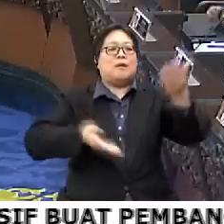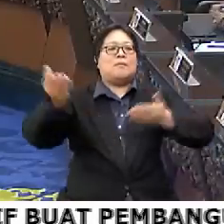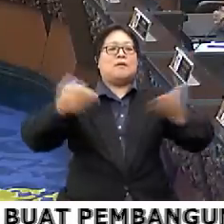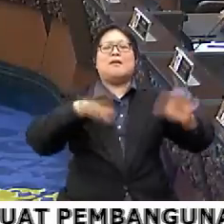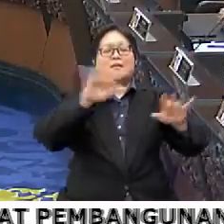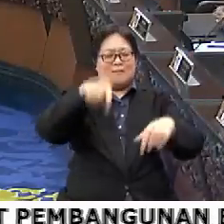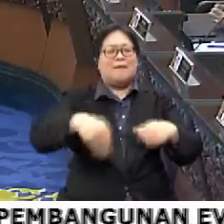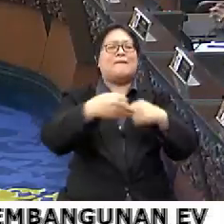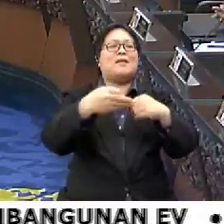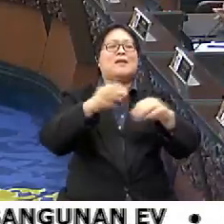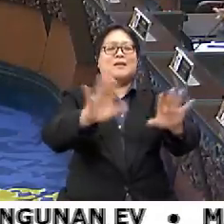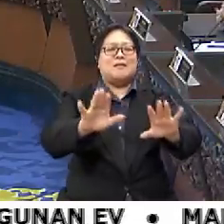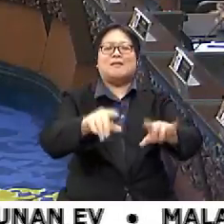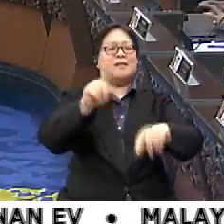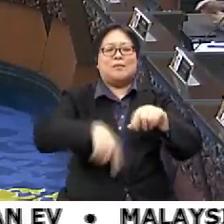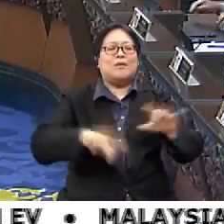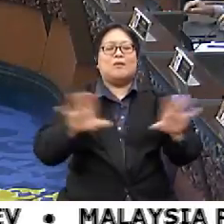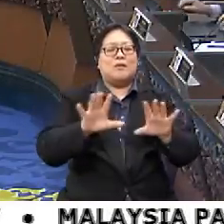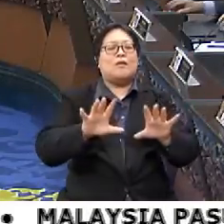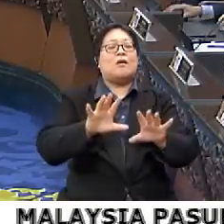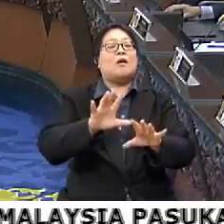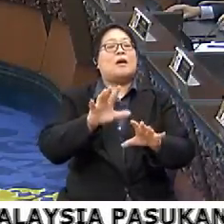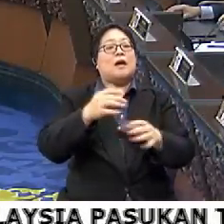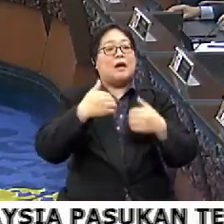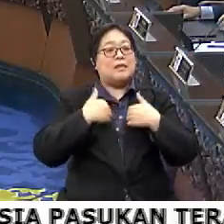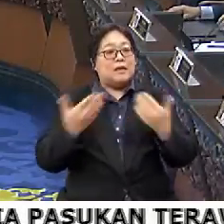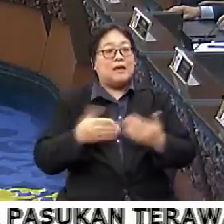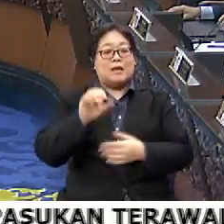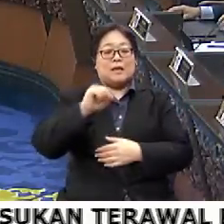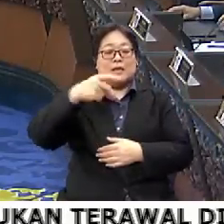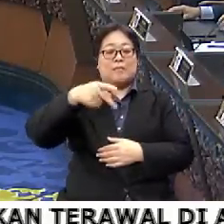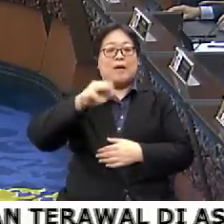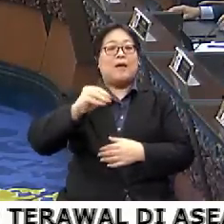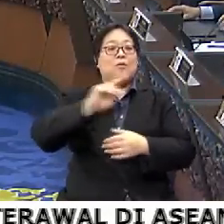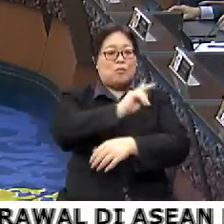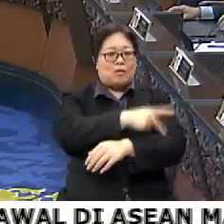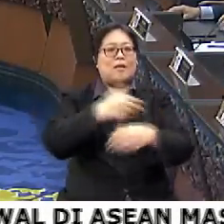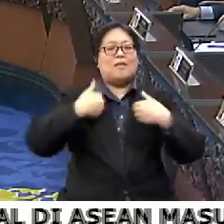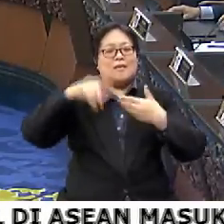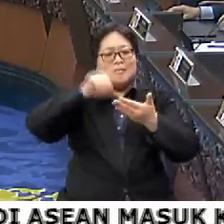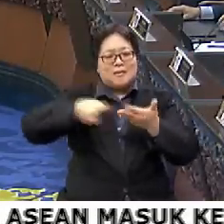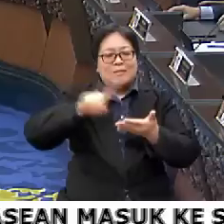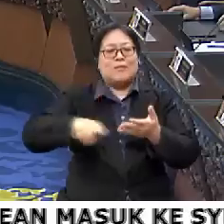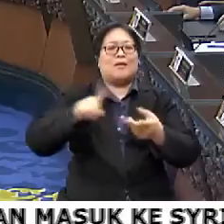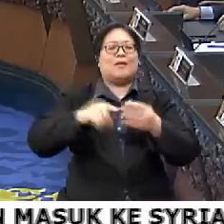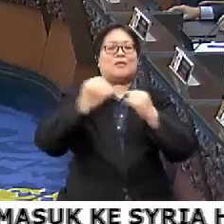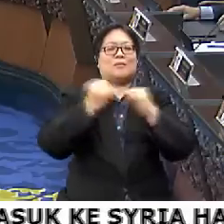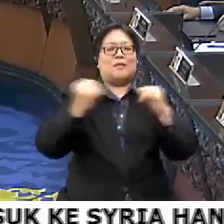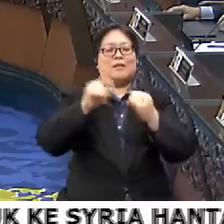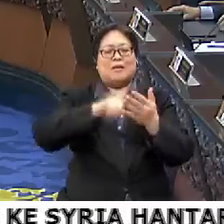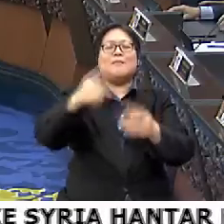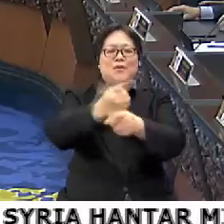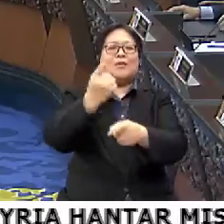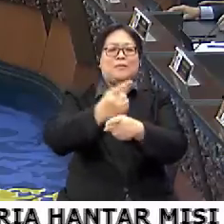yang tidak elok. Penguatkuasa yang ada, SPRM siasat. Jabatan-jabatan ya,